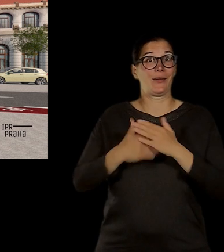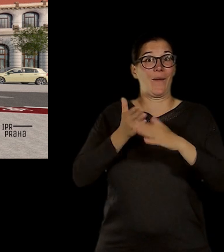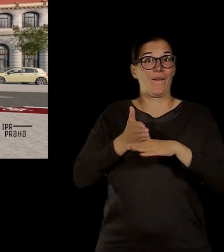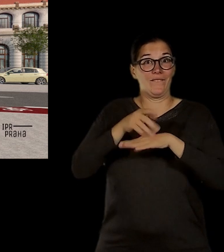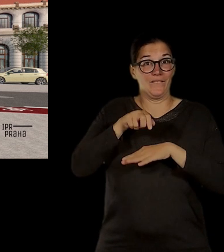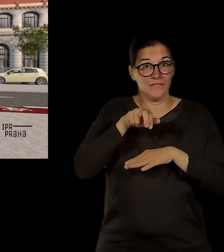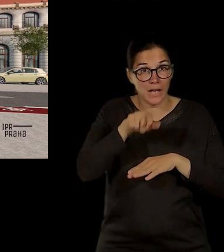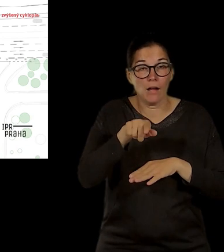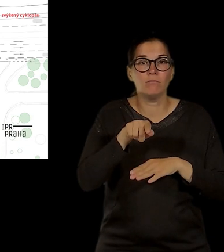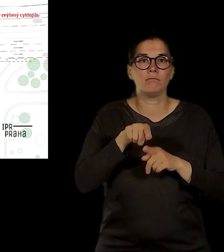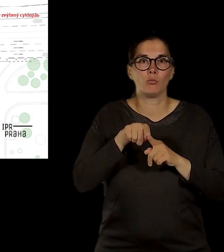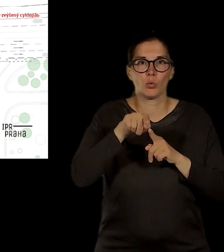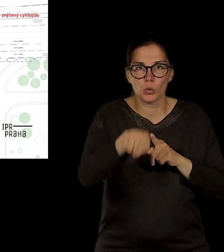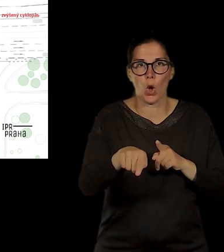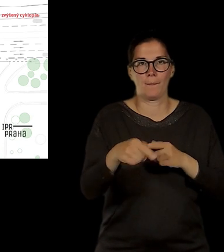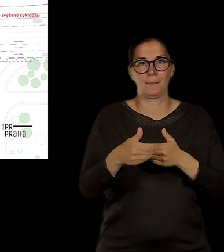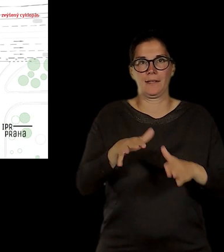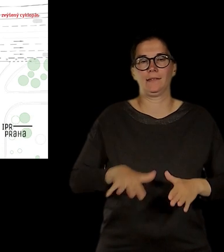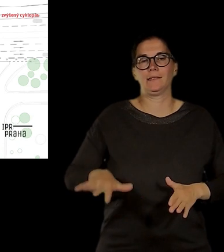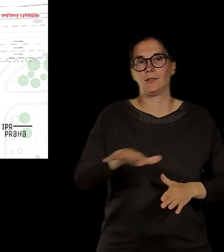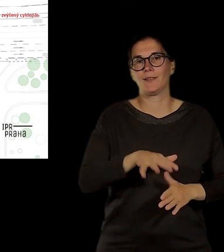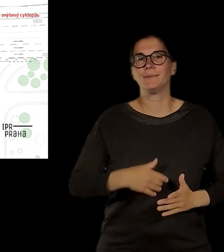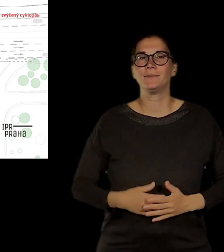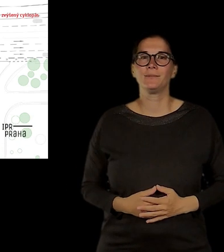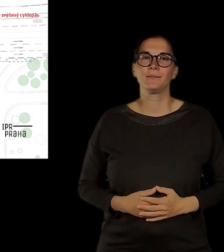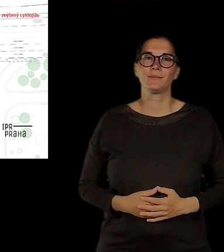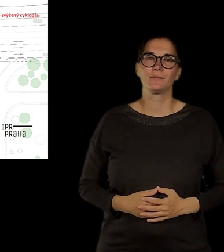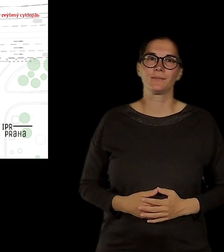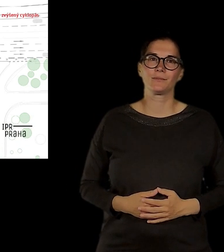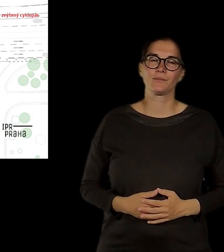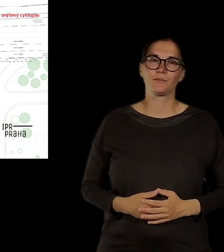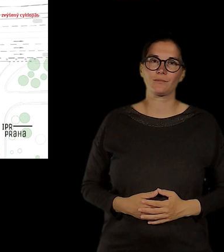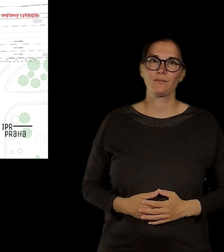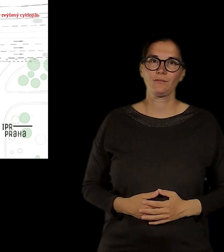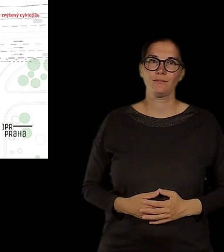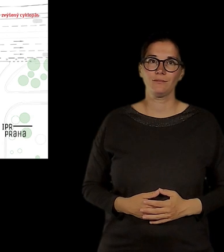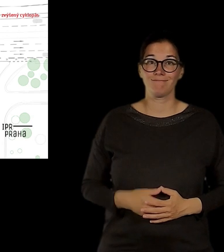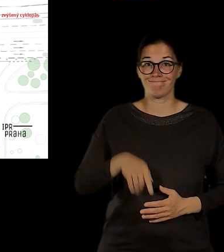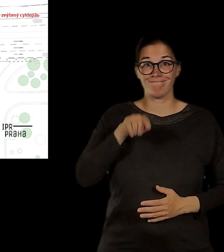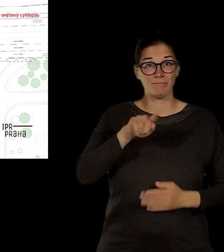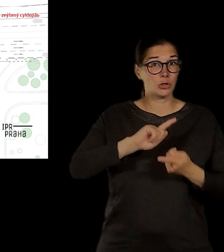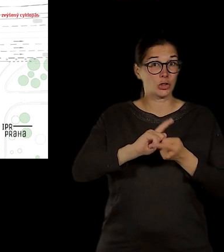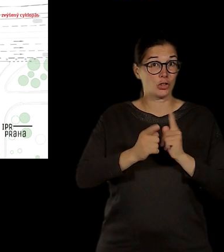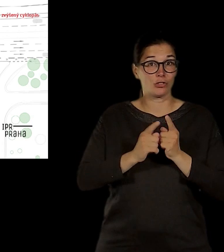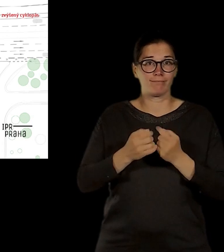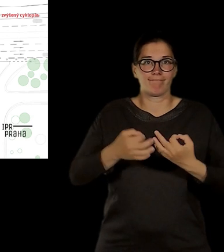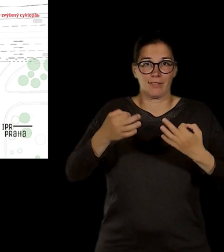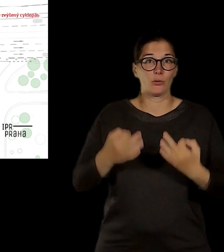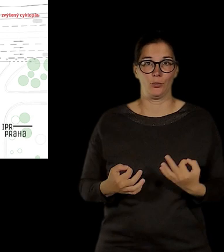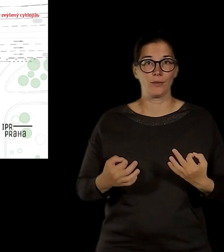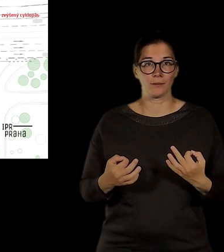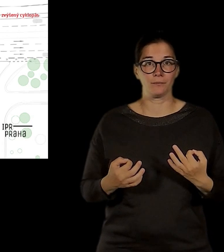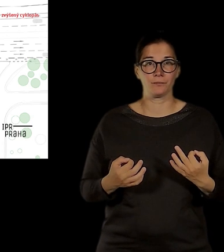vydáte do města. To řešení je v podstatě strašně jednoduché.